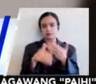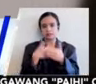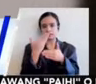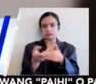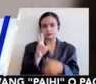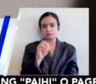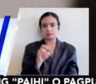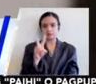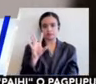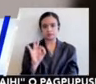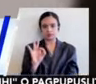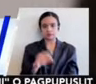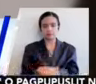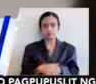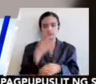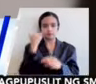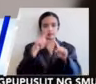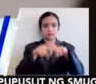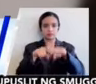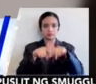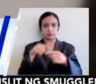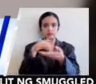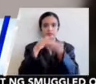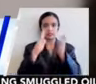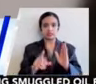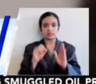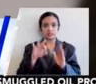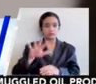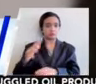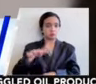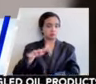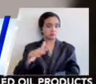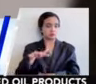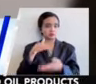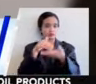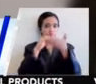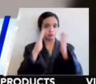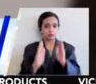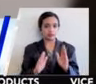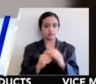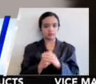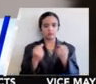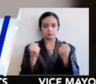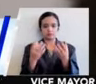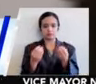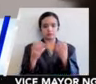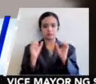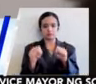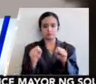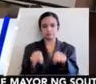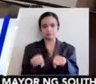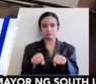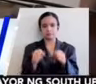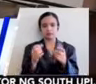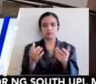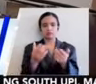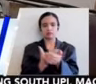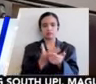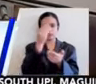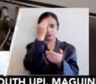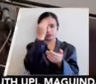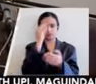nakabase siya dun sa learner eh. So kung mahina yung learner, marami siyang makukuha dun sa